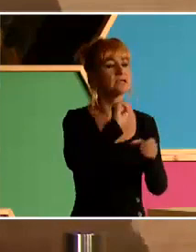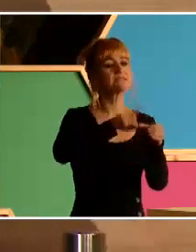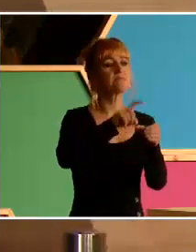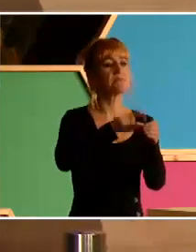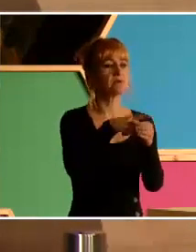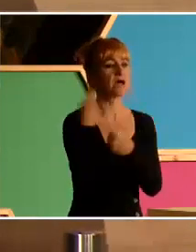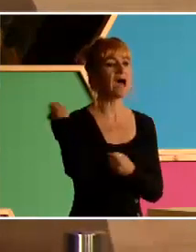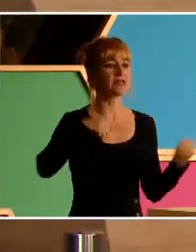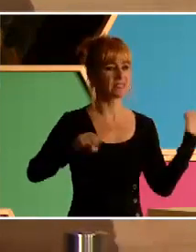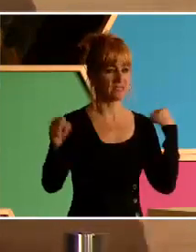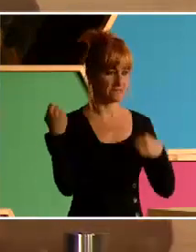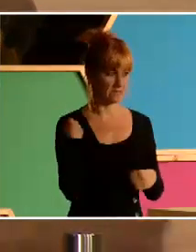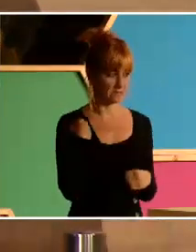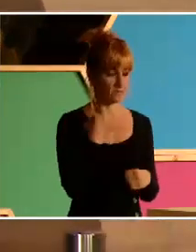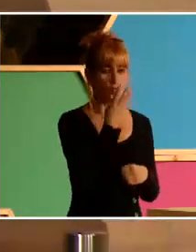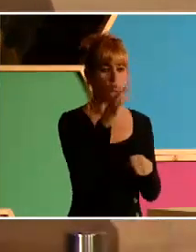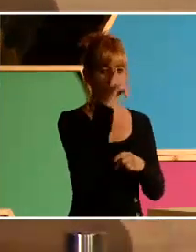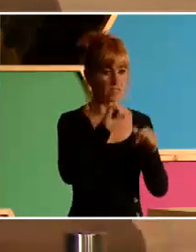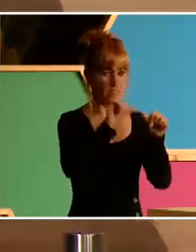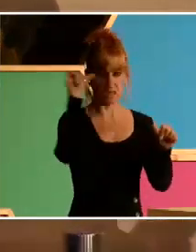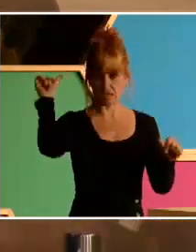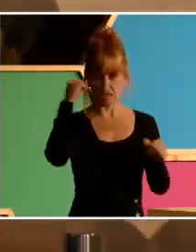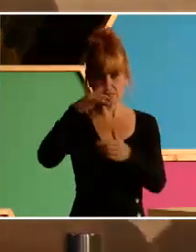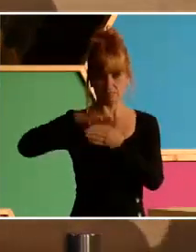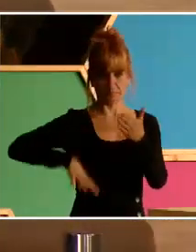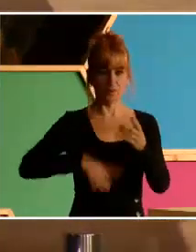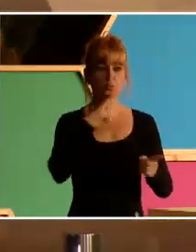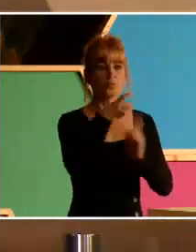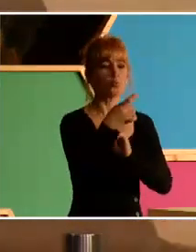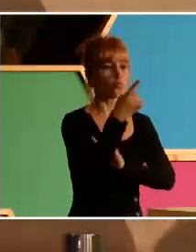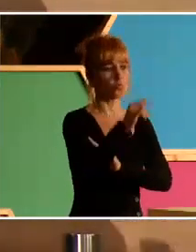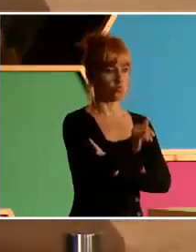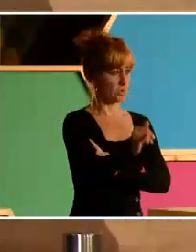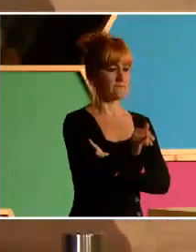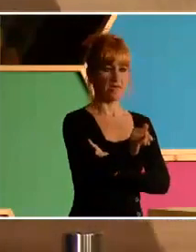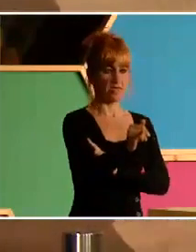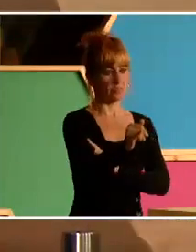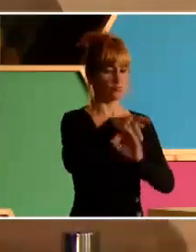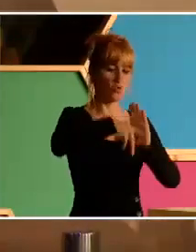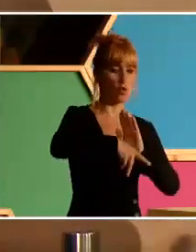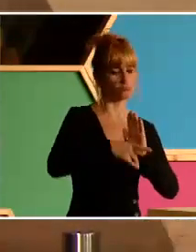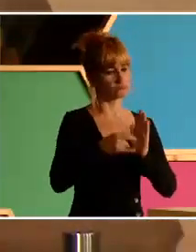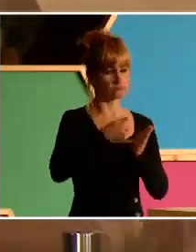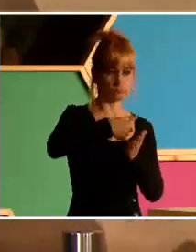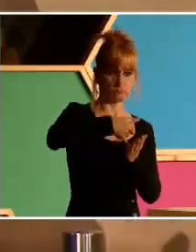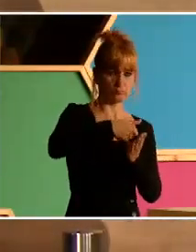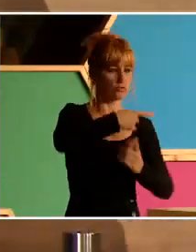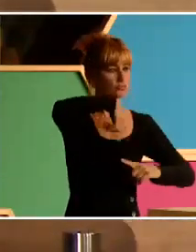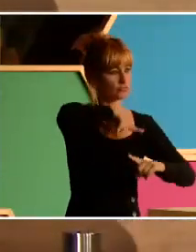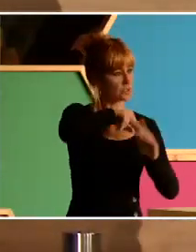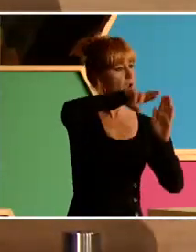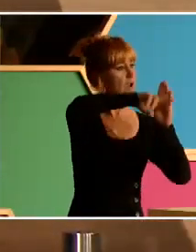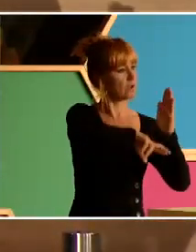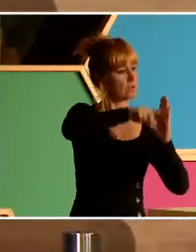aquests 40 anys a Barcelona només hi ha hagut una consulta i plena d'irregularitats. Nosaltres hem aprovat